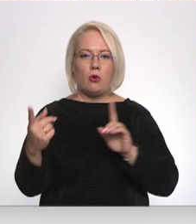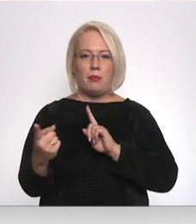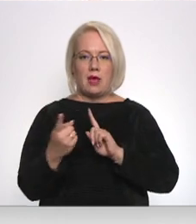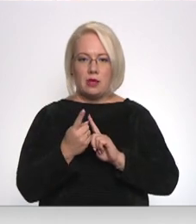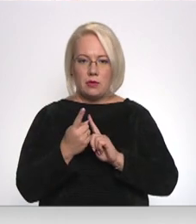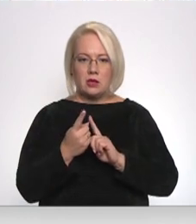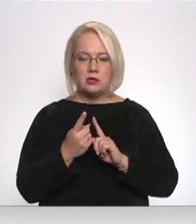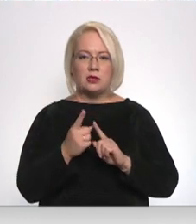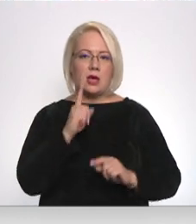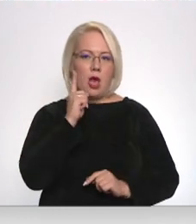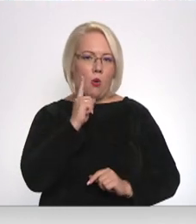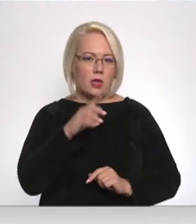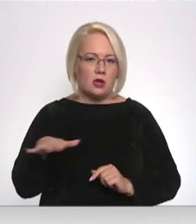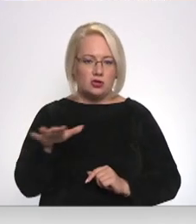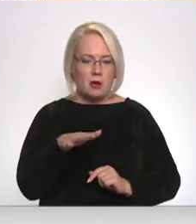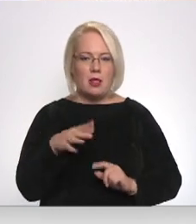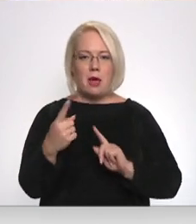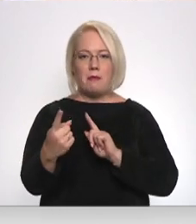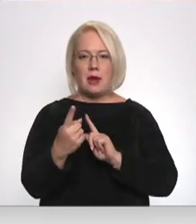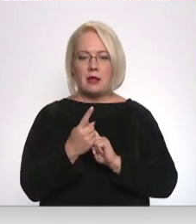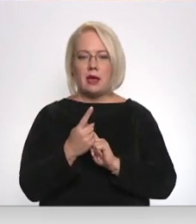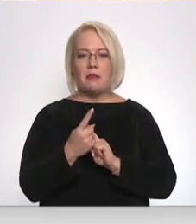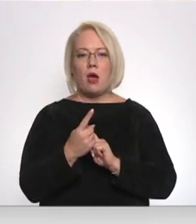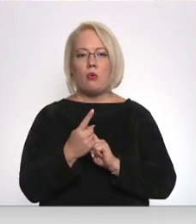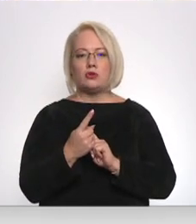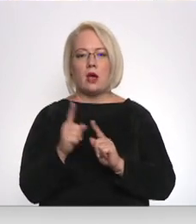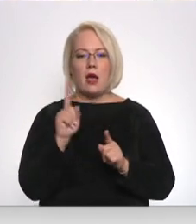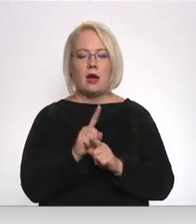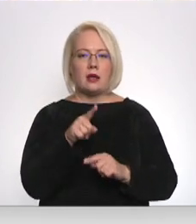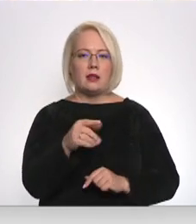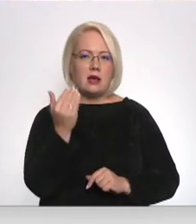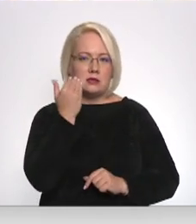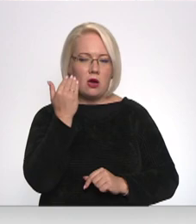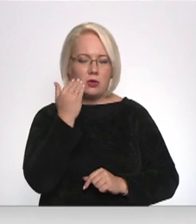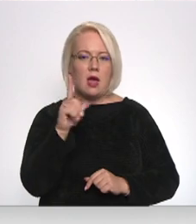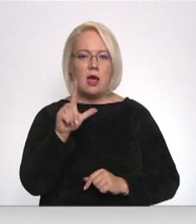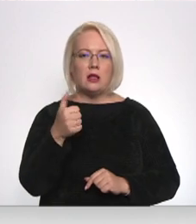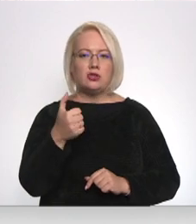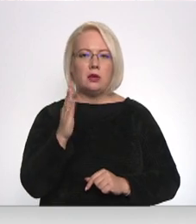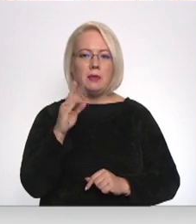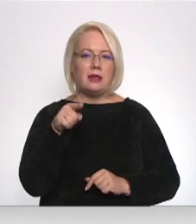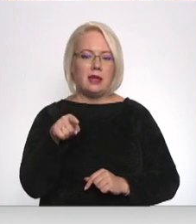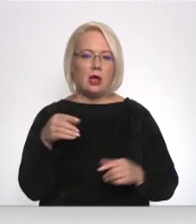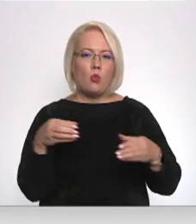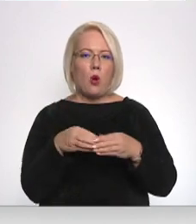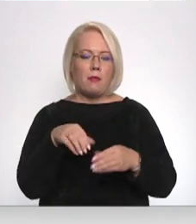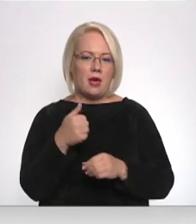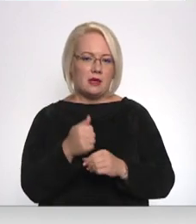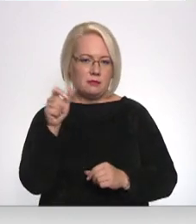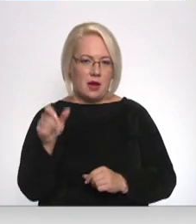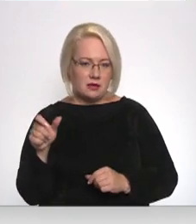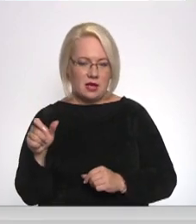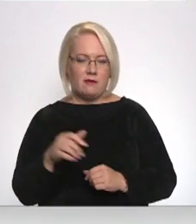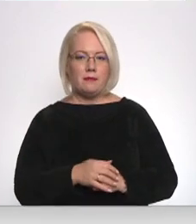pret jaunatni, lai pretīm nākošāki pret arī tās augtās LGBT kopienas pārstāvjiem. No es